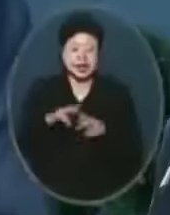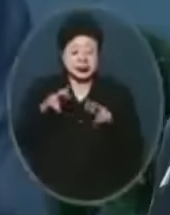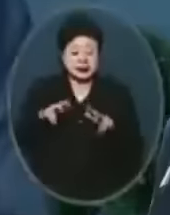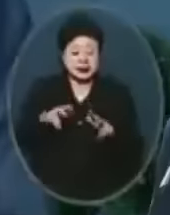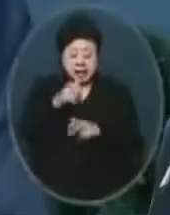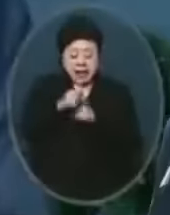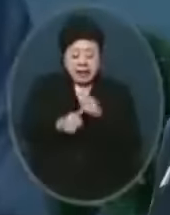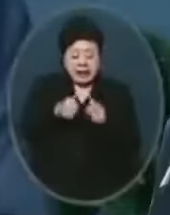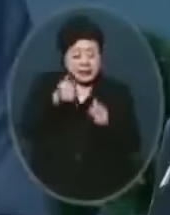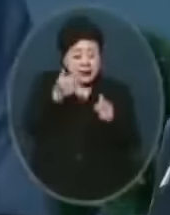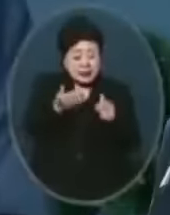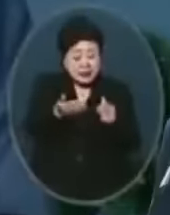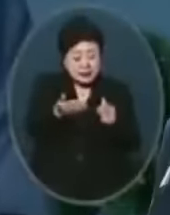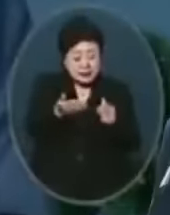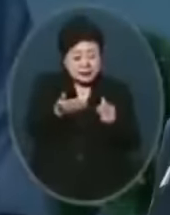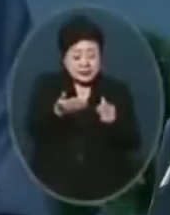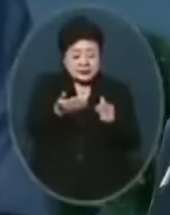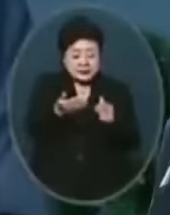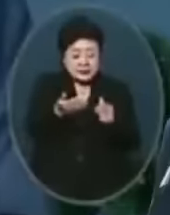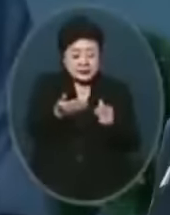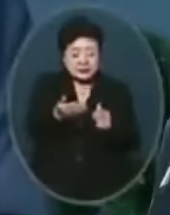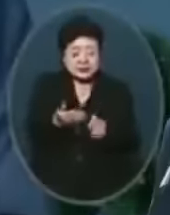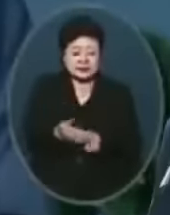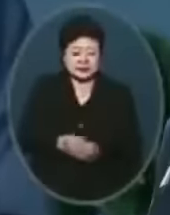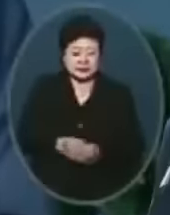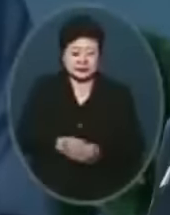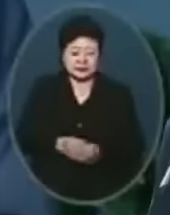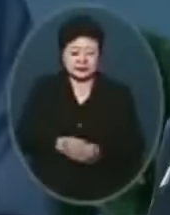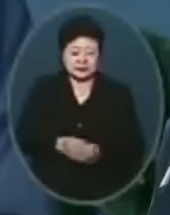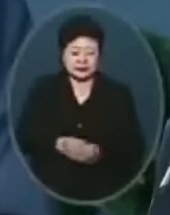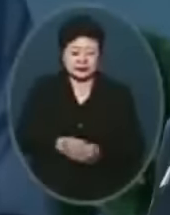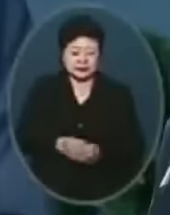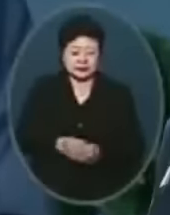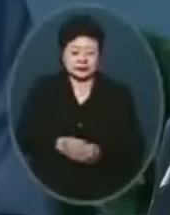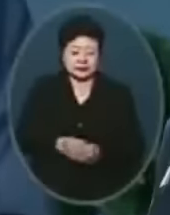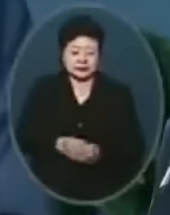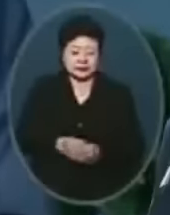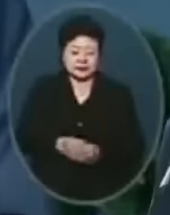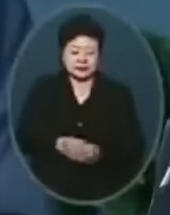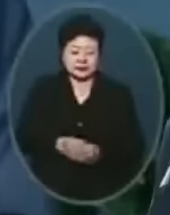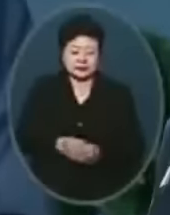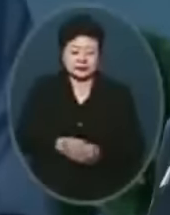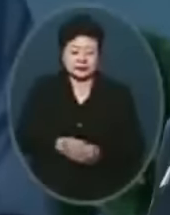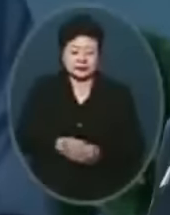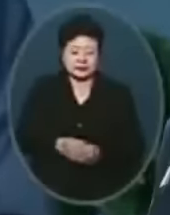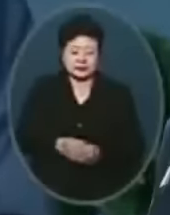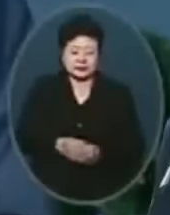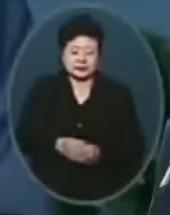이제 하나님께서 제 손에 있는 버튼을